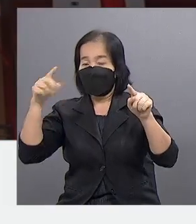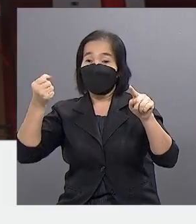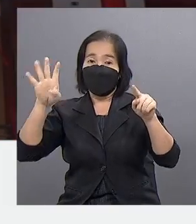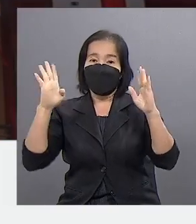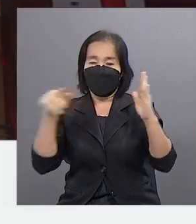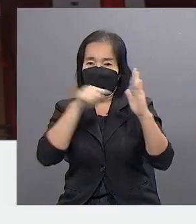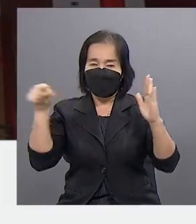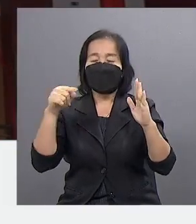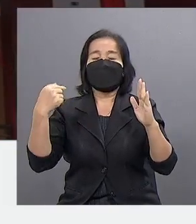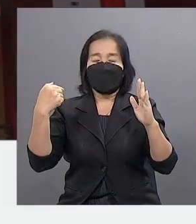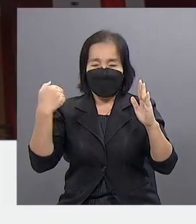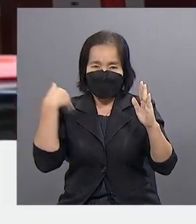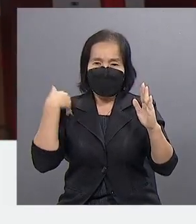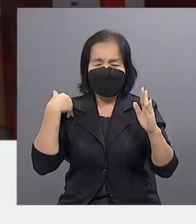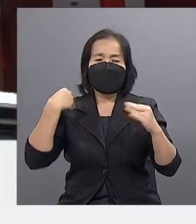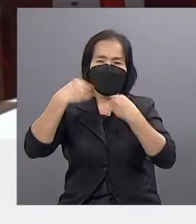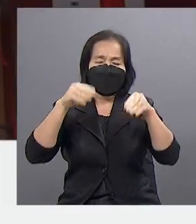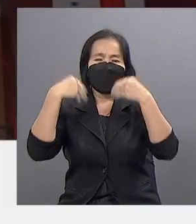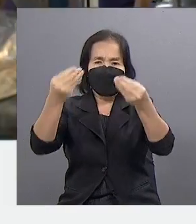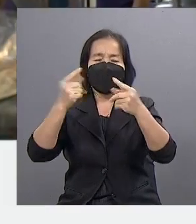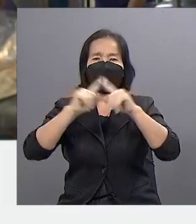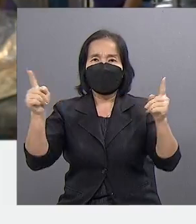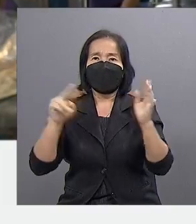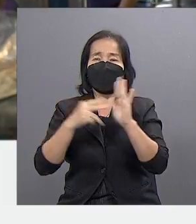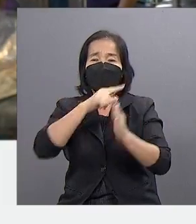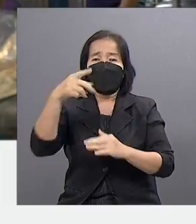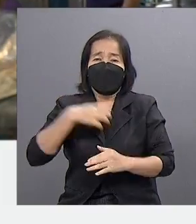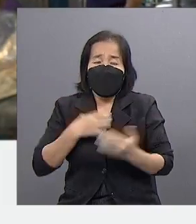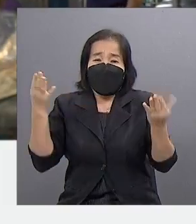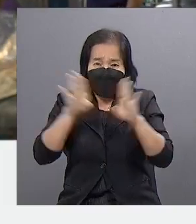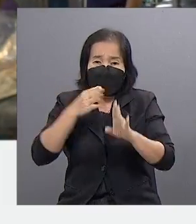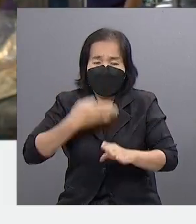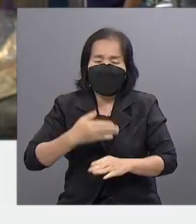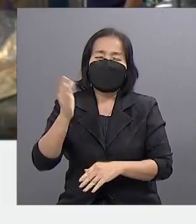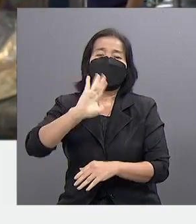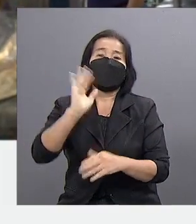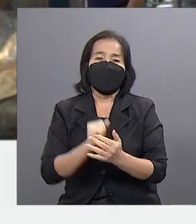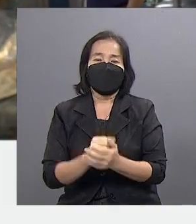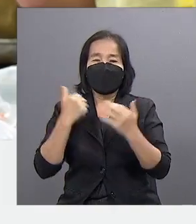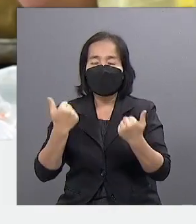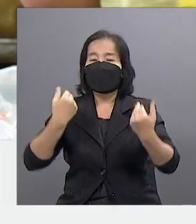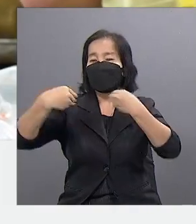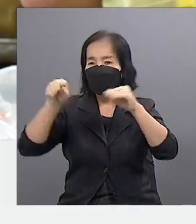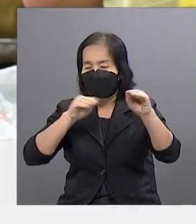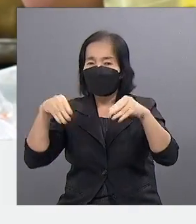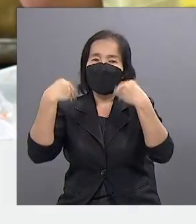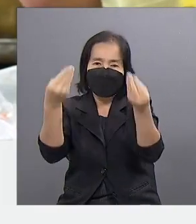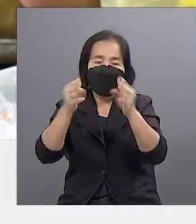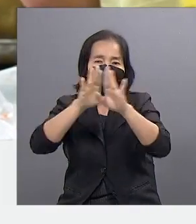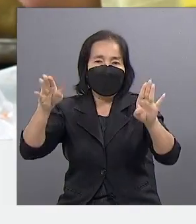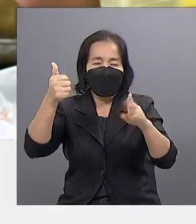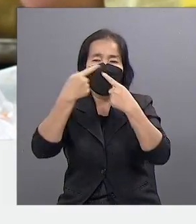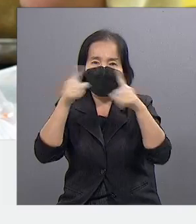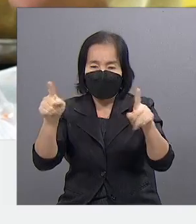แน่นอนเชื่อว่าไม่มีใครที่จะกลับไปปิดกิจการอีกการผ่อนคลายให้กิจการต่างๆเปิดได้แต่จำเป็นต้อง